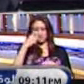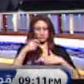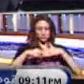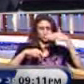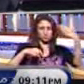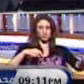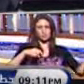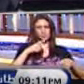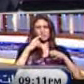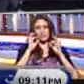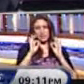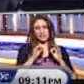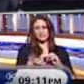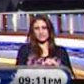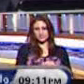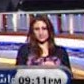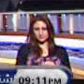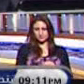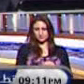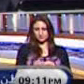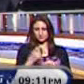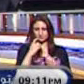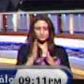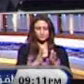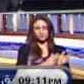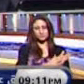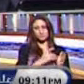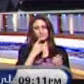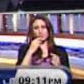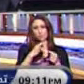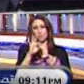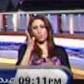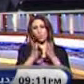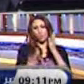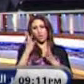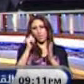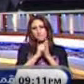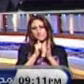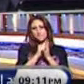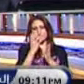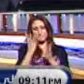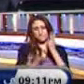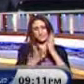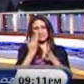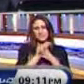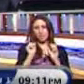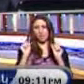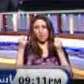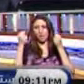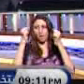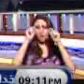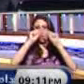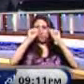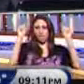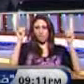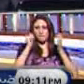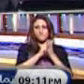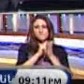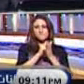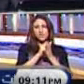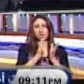اسطبل عنتر مصر القديمه حيث انه قد تم حدوث حريق باحد البيوت الموجوده نتيجه ماس كهربائي مما ادى الى حرق البيت